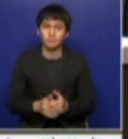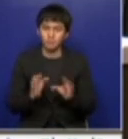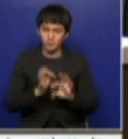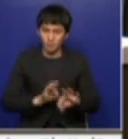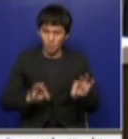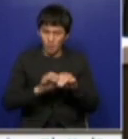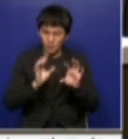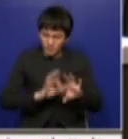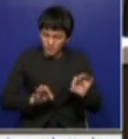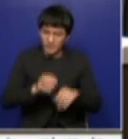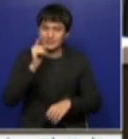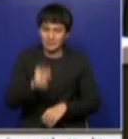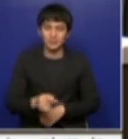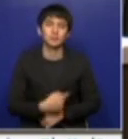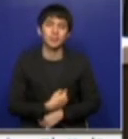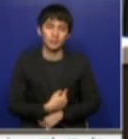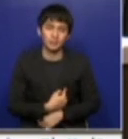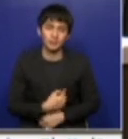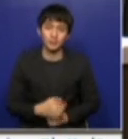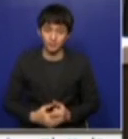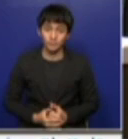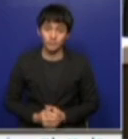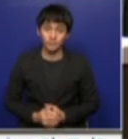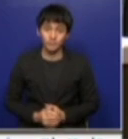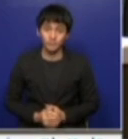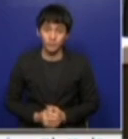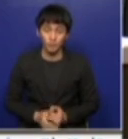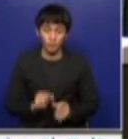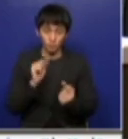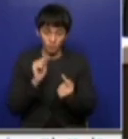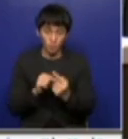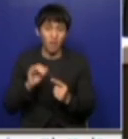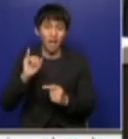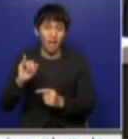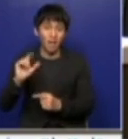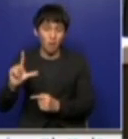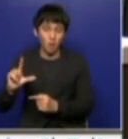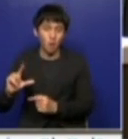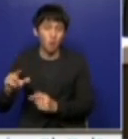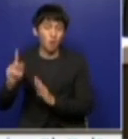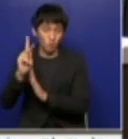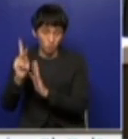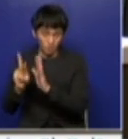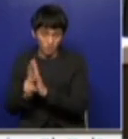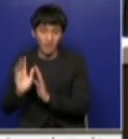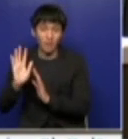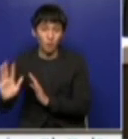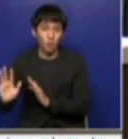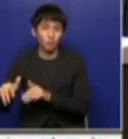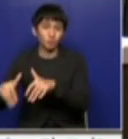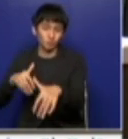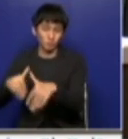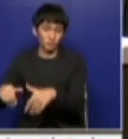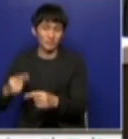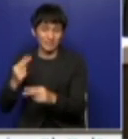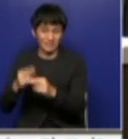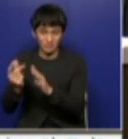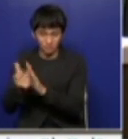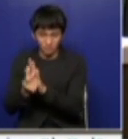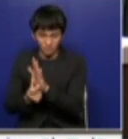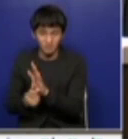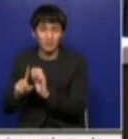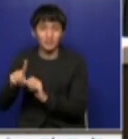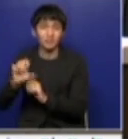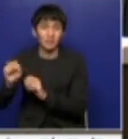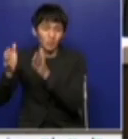จริงใจจะฝากประเด็นหนึ่งที่สำคัญครับร่างขอไงลองของภาคประชาชนหรือแสนชื่อนี้จะทำยังไงผมฟังทหารวิฟท์